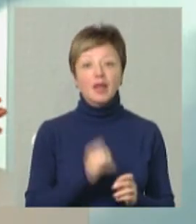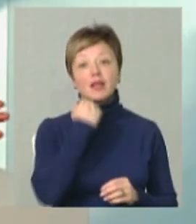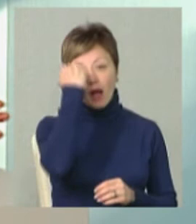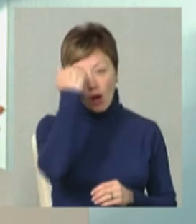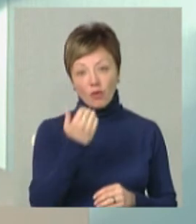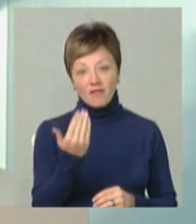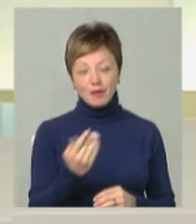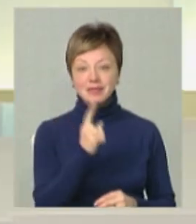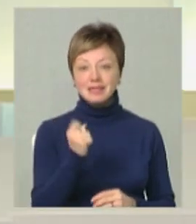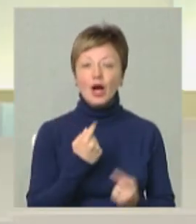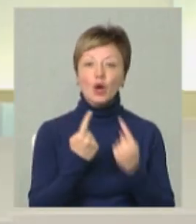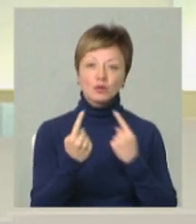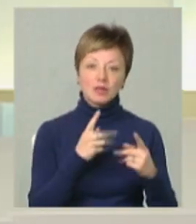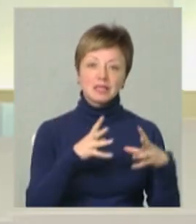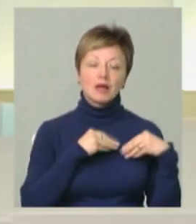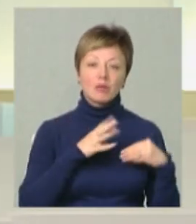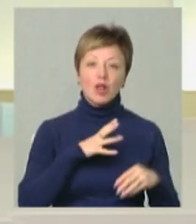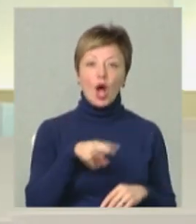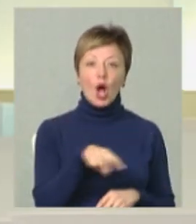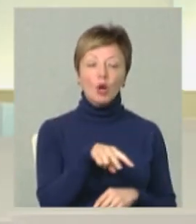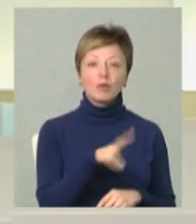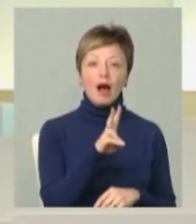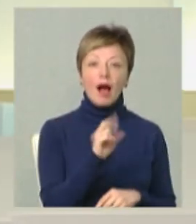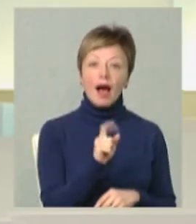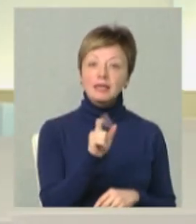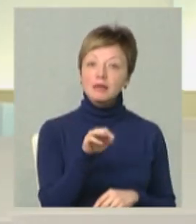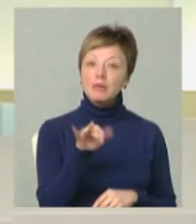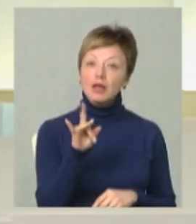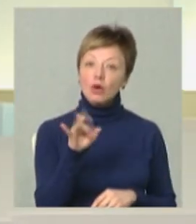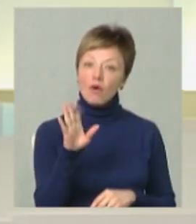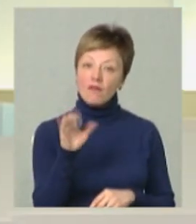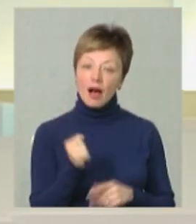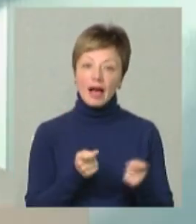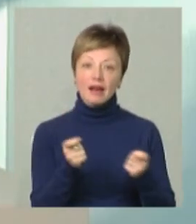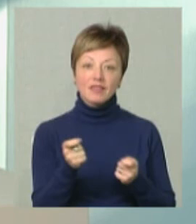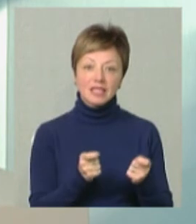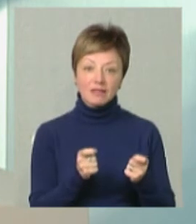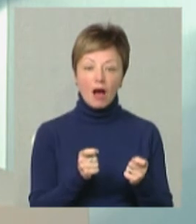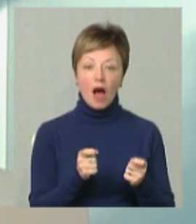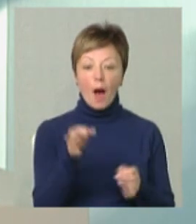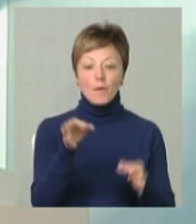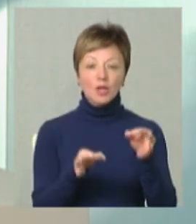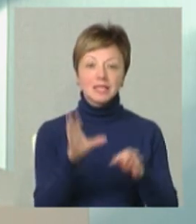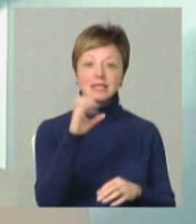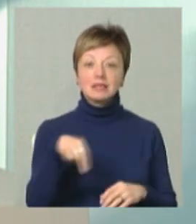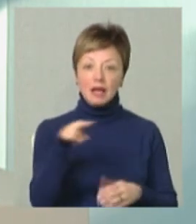Дякую вам за розмову. З нами була Людмила Казімірова, керівниця ботанічного саду,